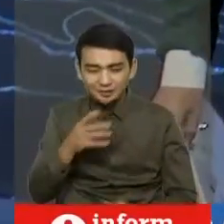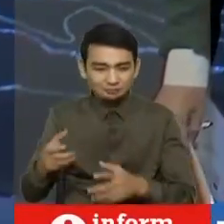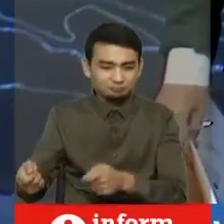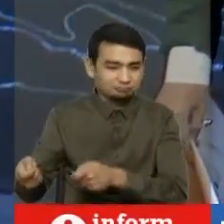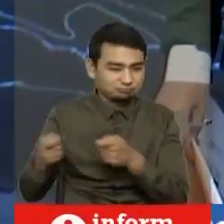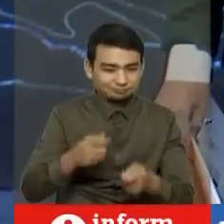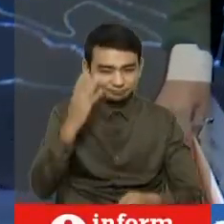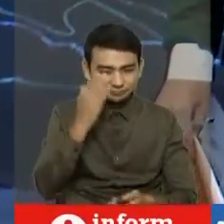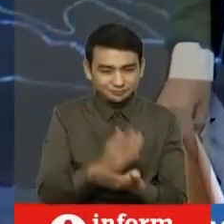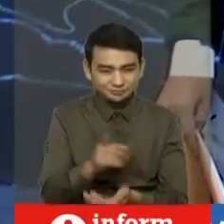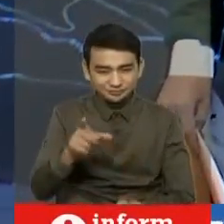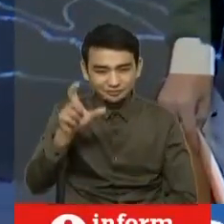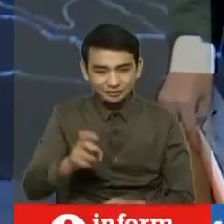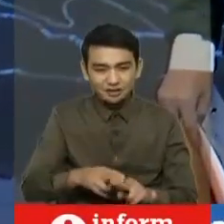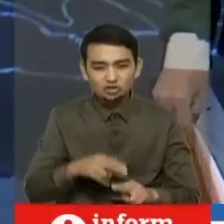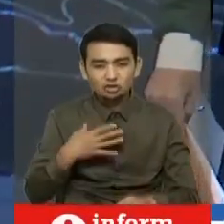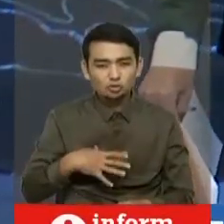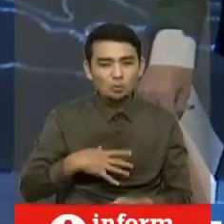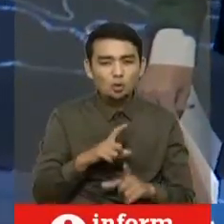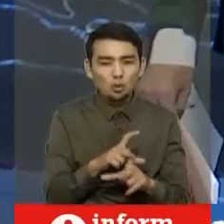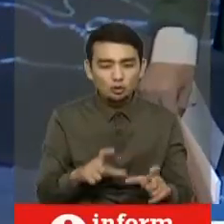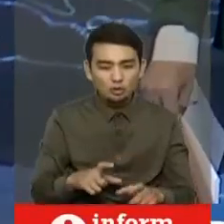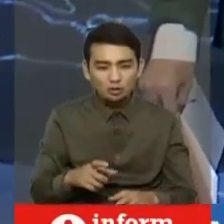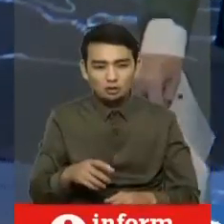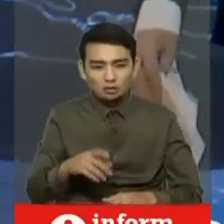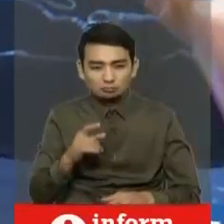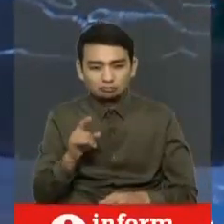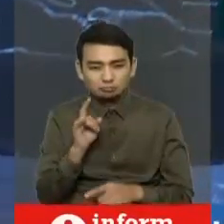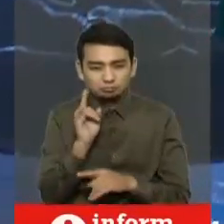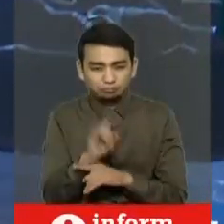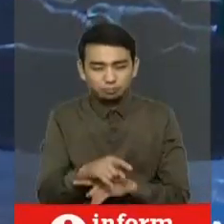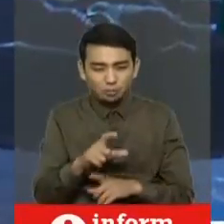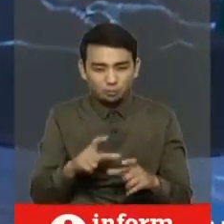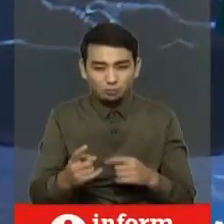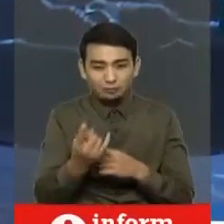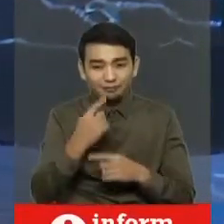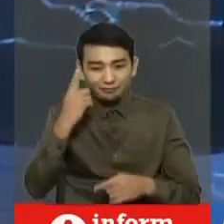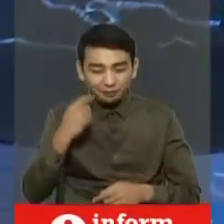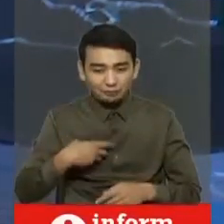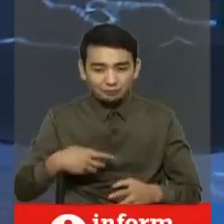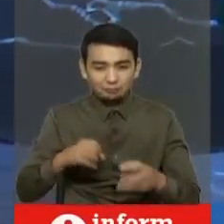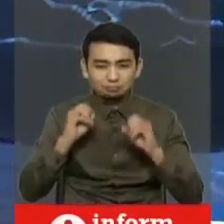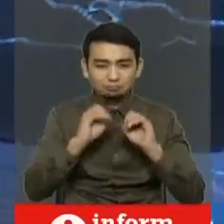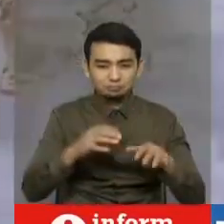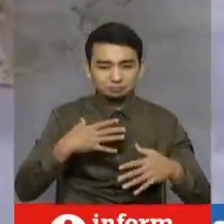в стране все больше финпирамид? И зачем люди осознанно отдают мошенникам свои деньги, выясняла Людмила Батюшкина.